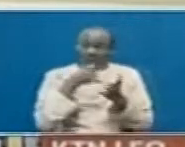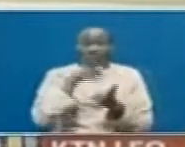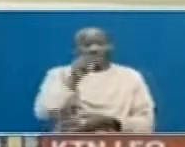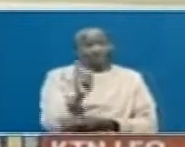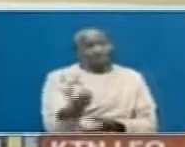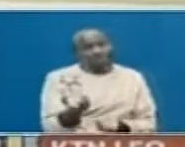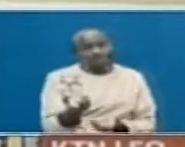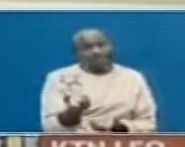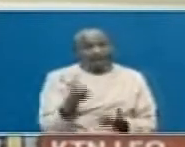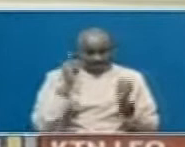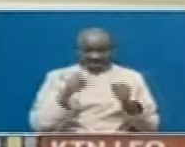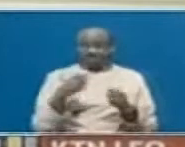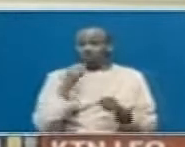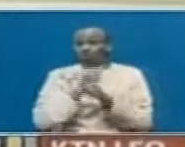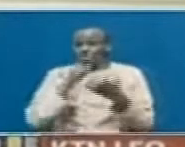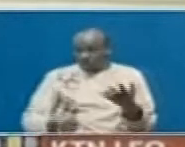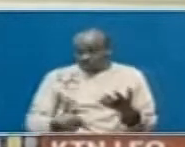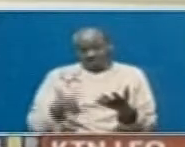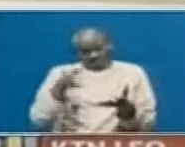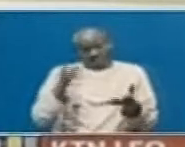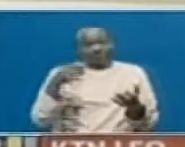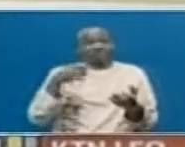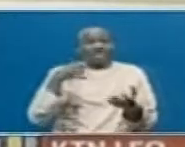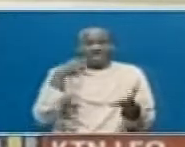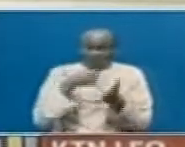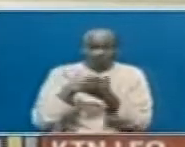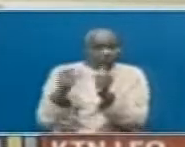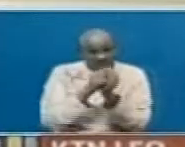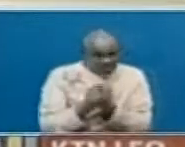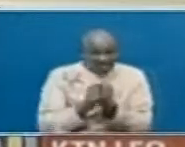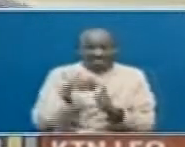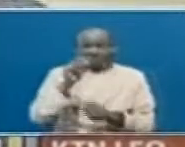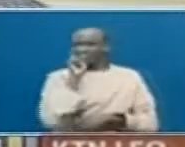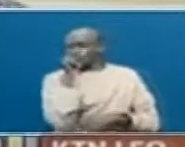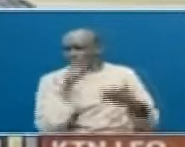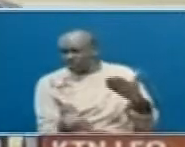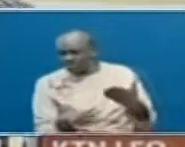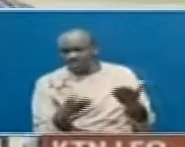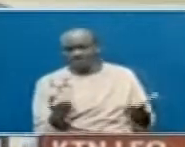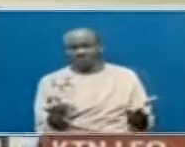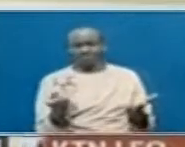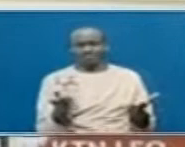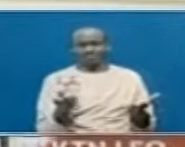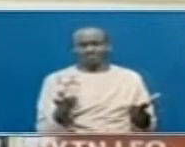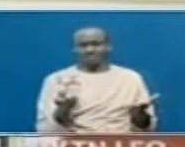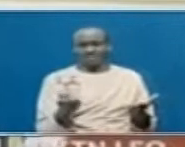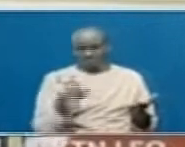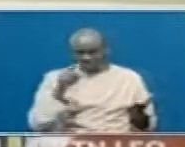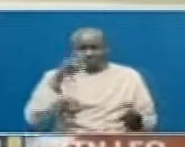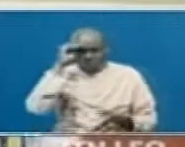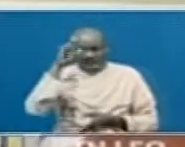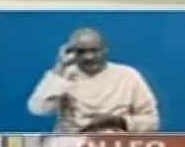ni kuwaweka katika hali kama hayo, wanawekwa pamoja ili waone na pia